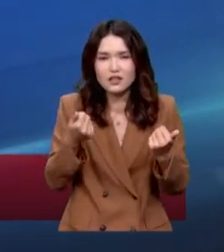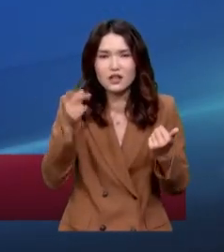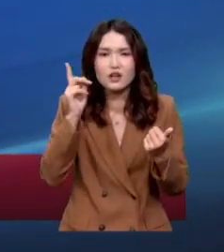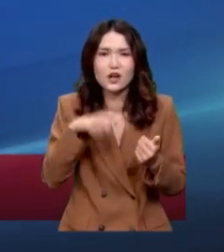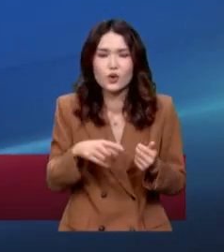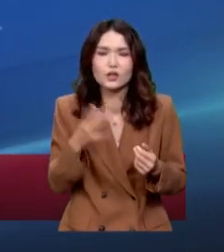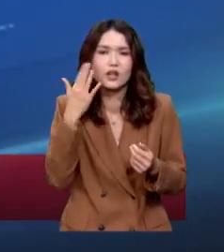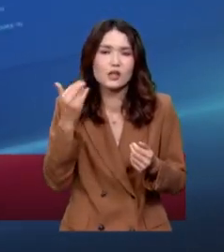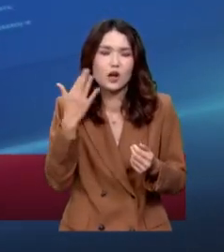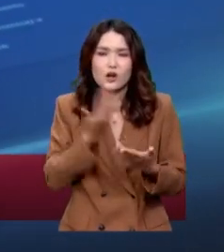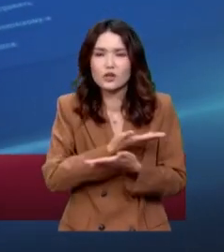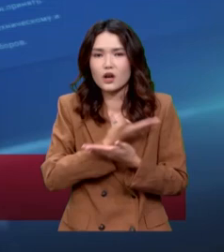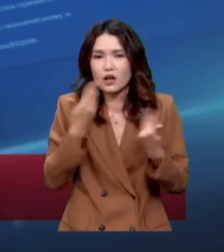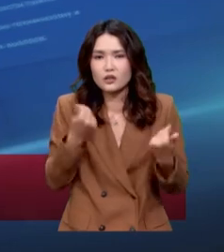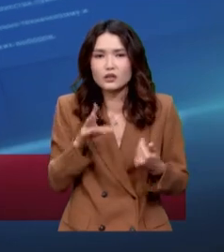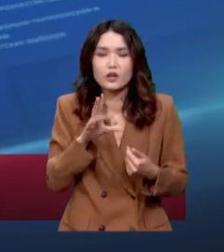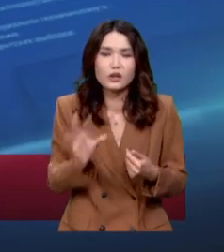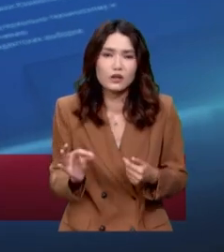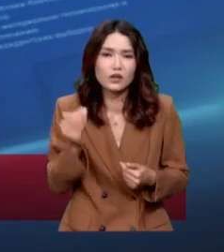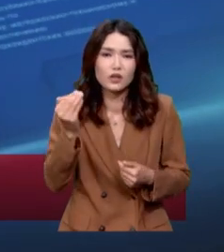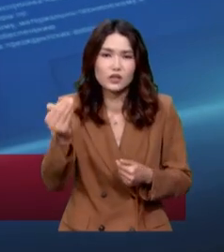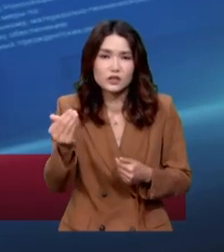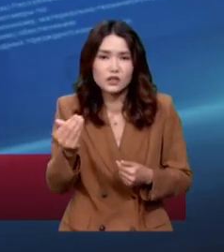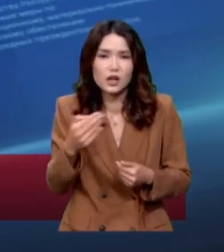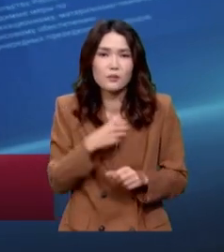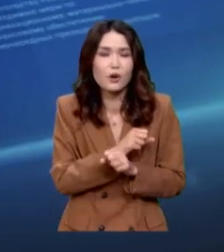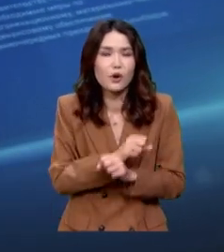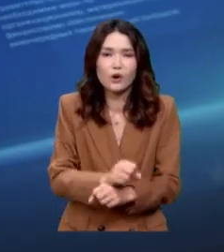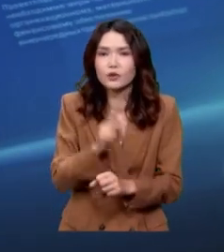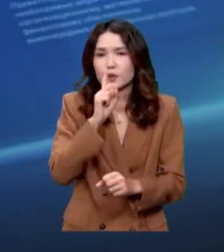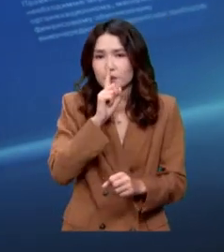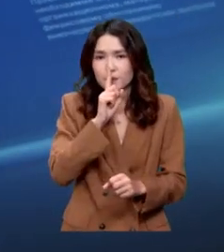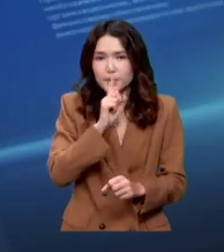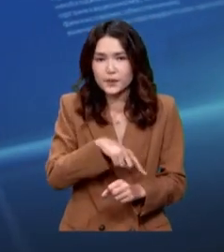емес. Бірақ біз тоқталмаймыз,